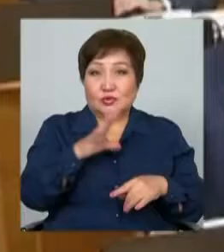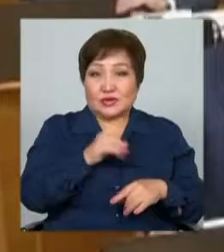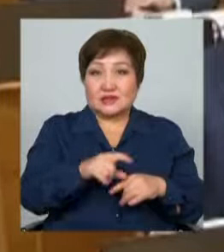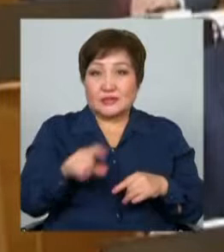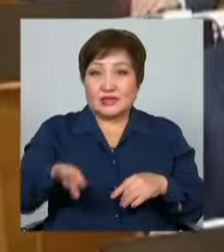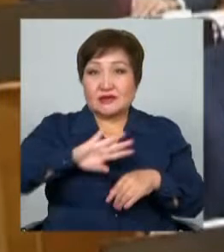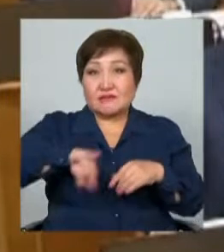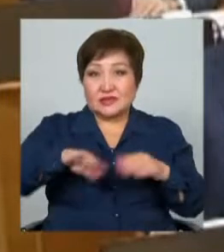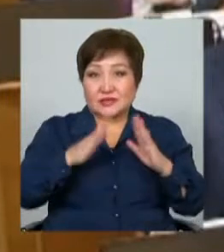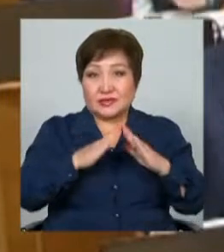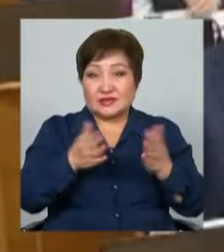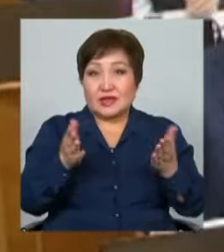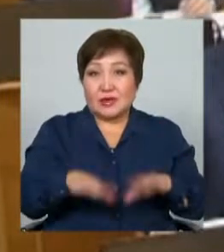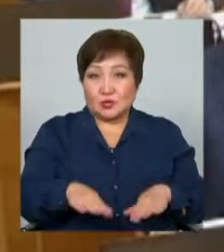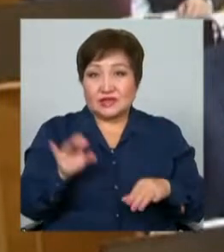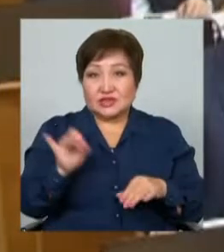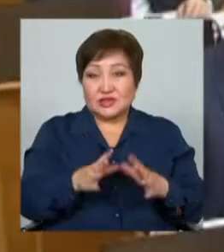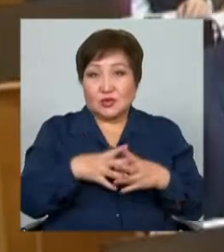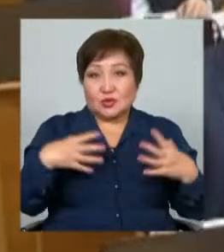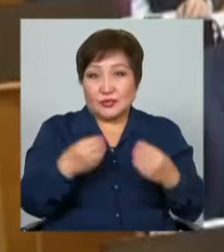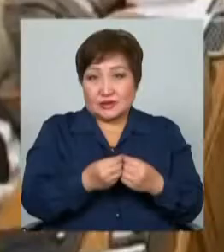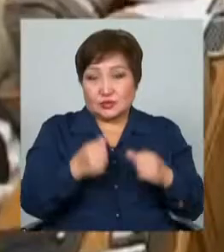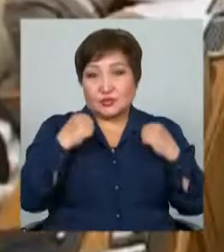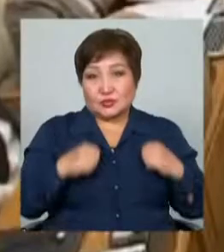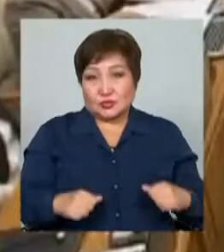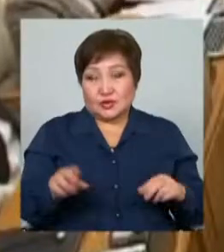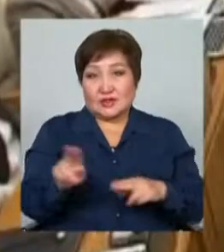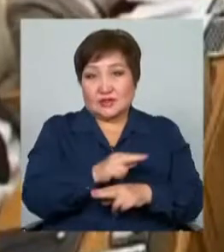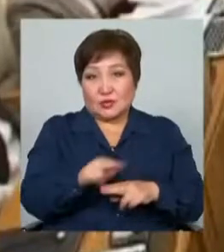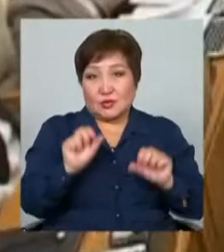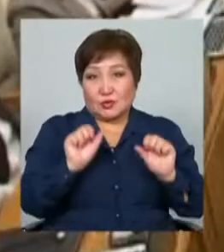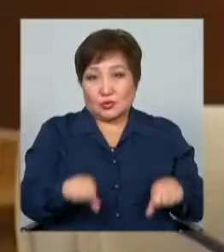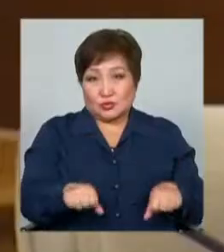баспанасыз қалмауына және отбасын алаңсыз асырауға мүмкіндік береді.